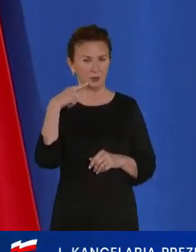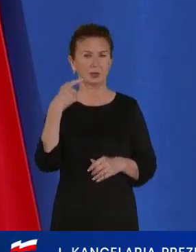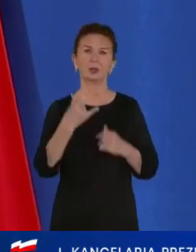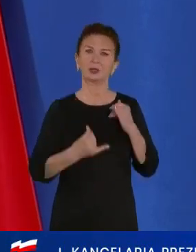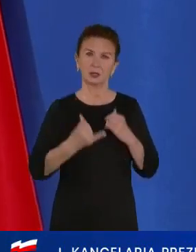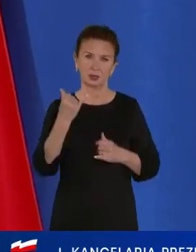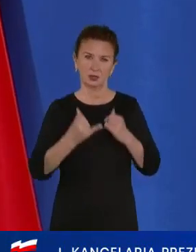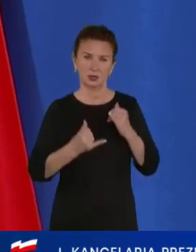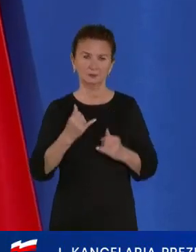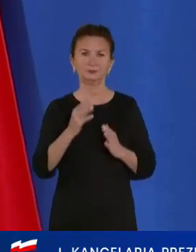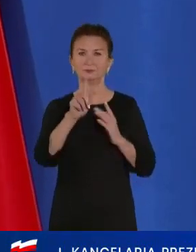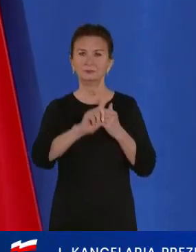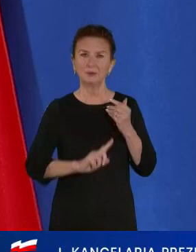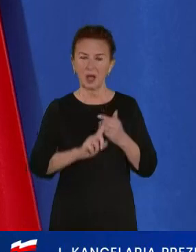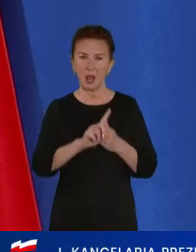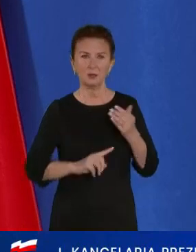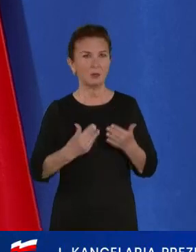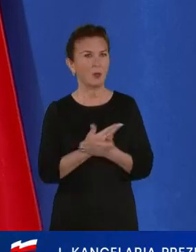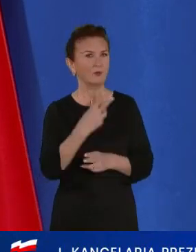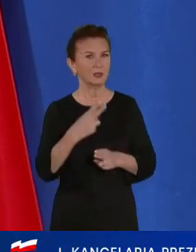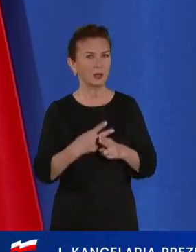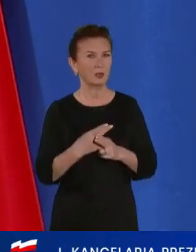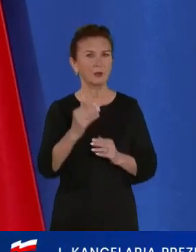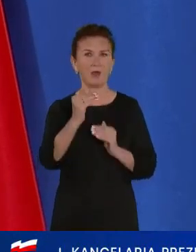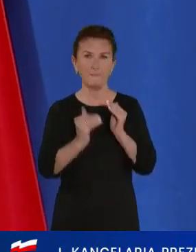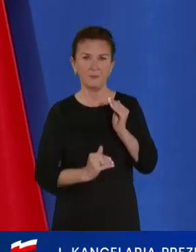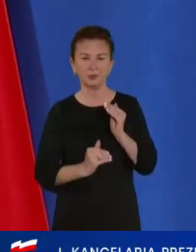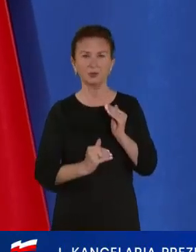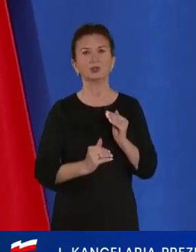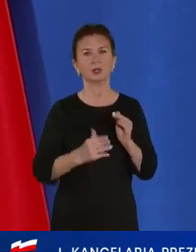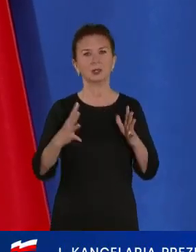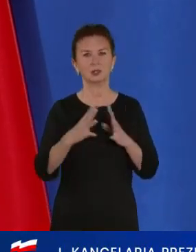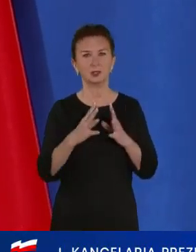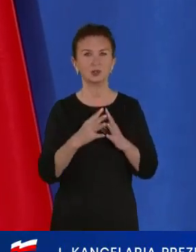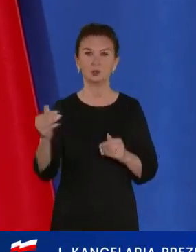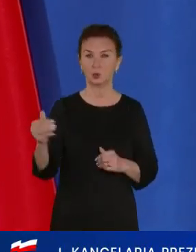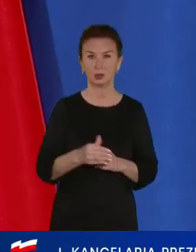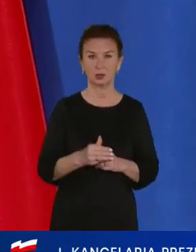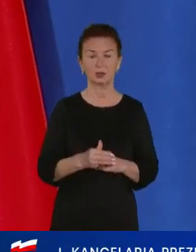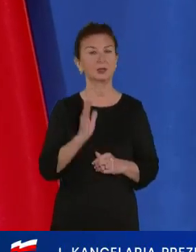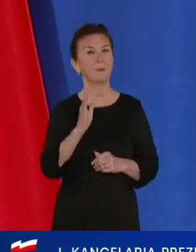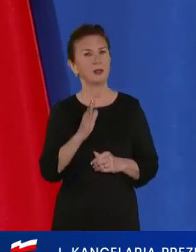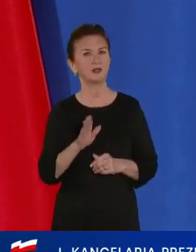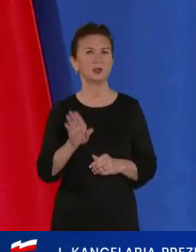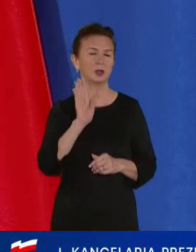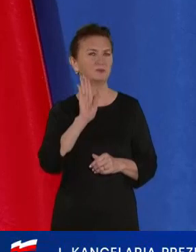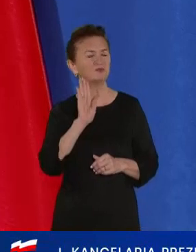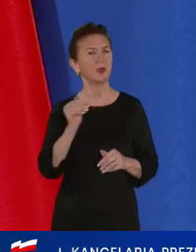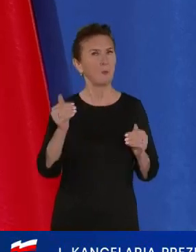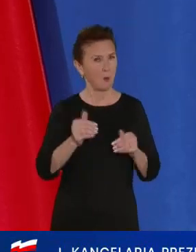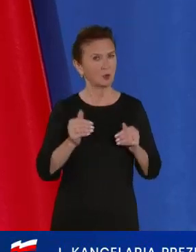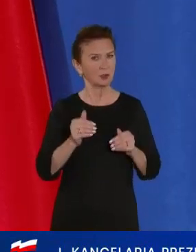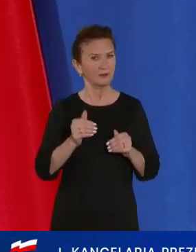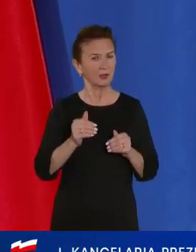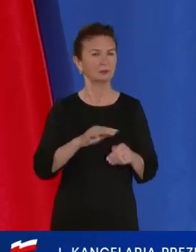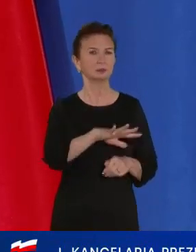Jeżeli liczba tych zachorowań spadnie poniżej 10 tysięcy, to wtedy będzie też przestrzeń do wprowadzenia